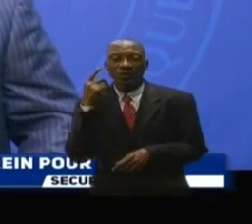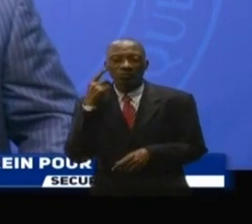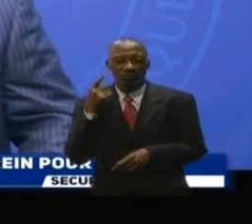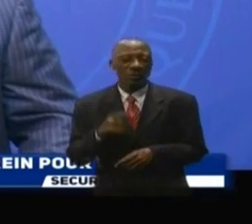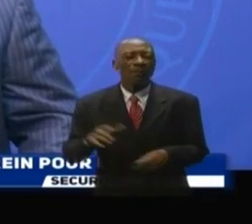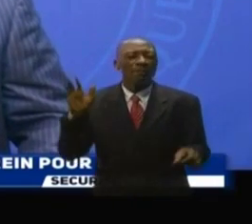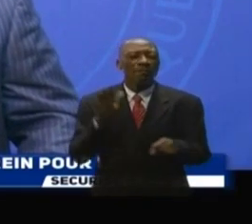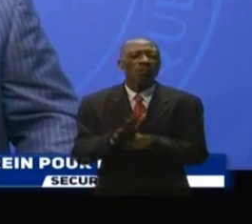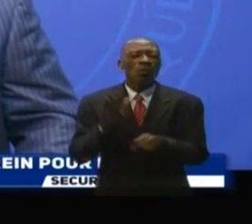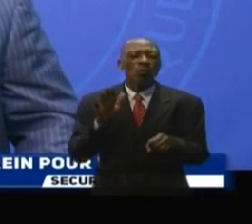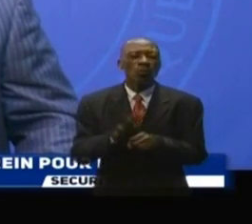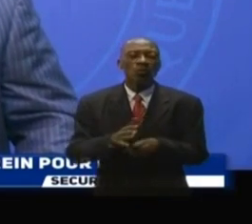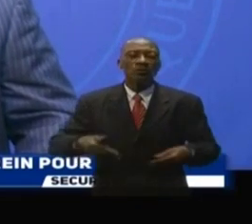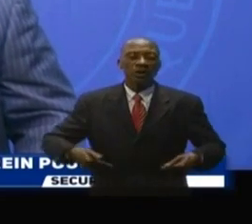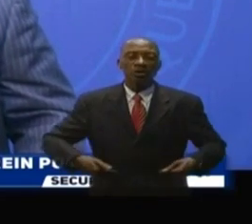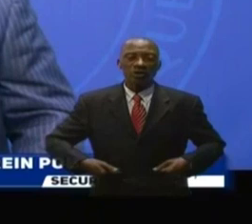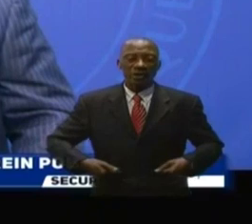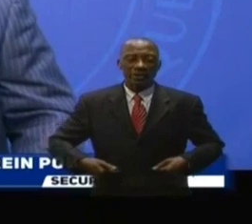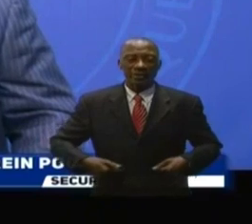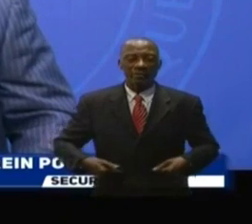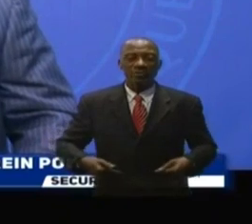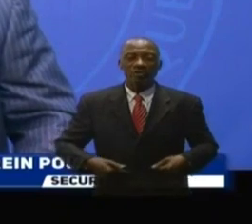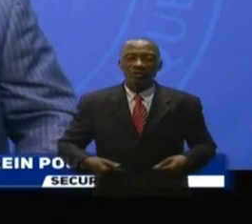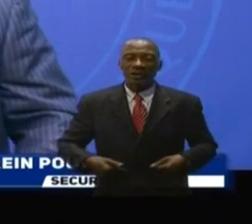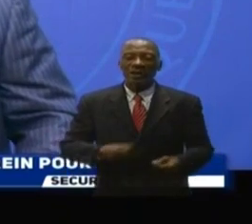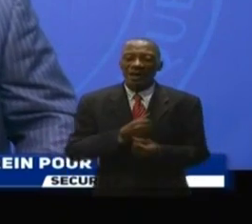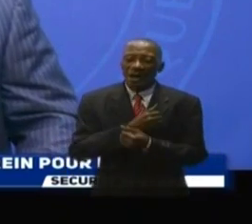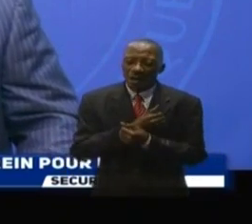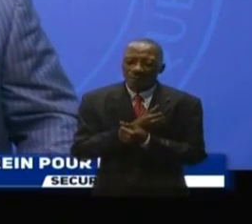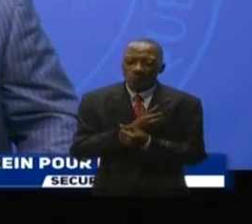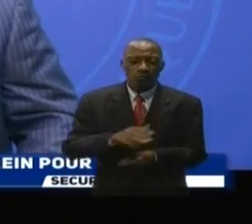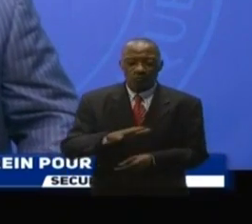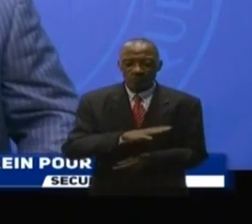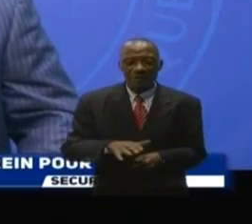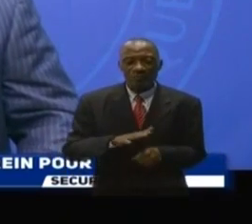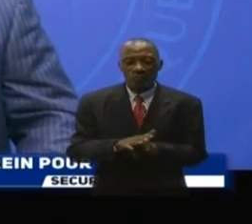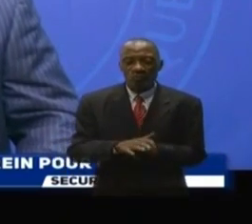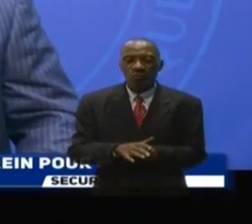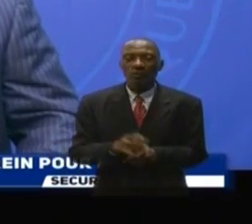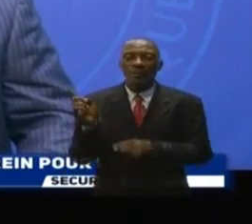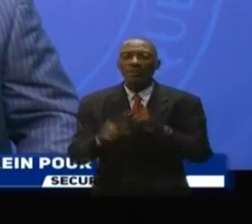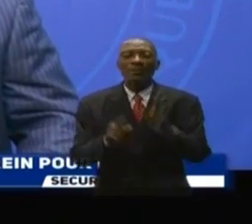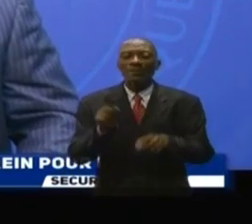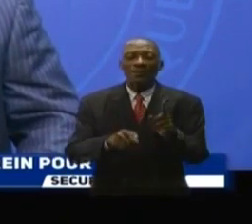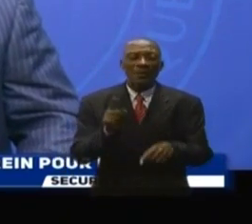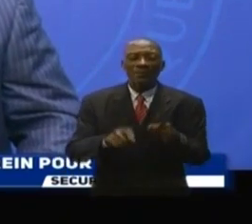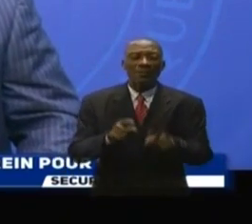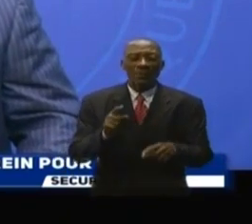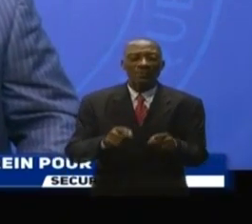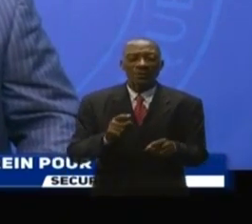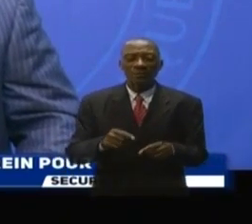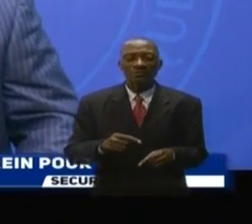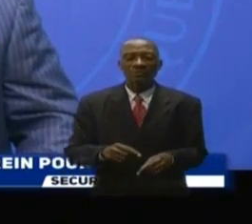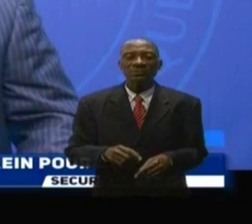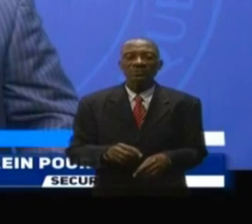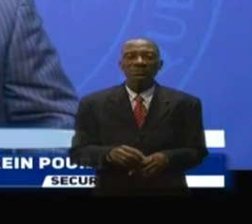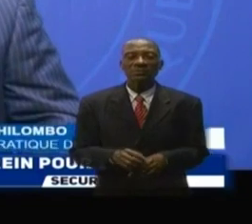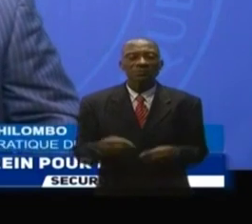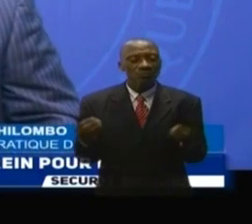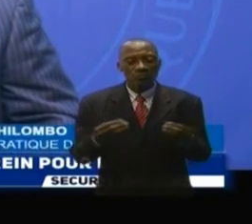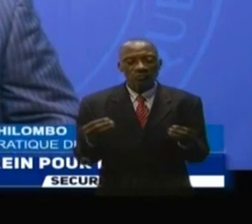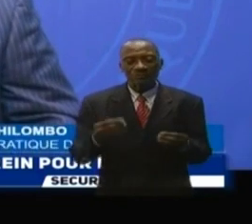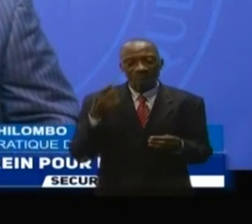dizaines de milliers de jeunes compatriotes y répondre favorablement. Ceux-ci comptent déjà parmi les renforts